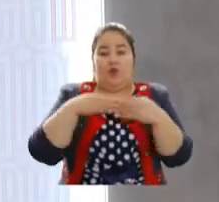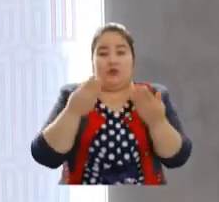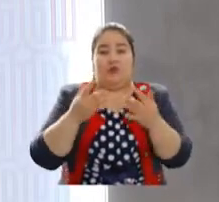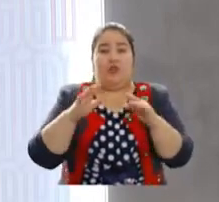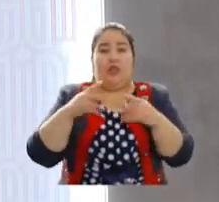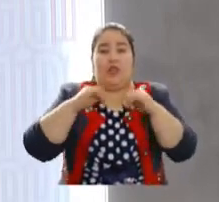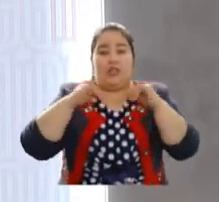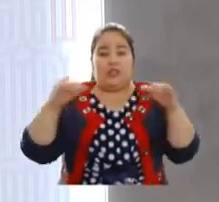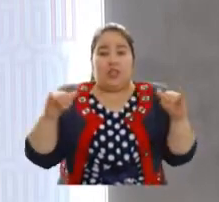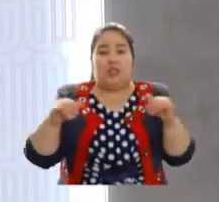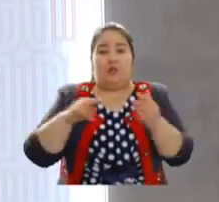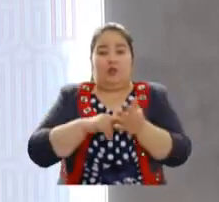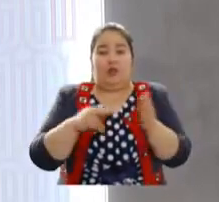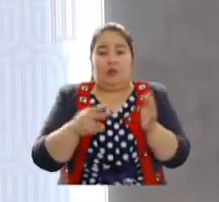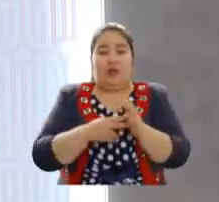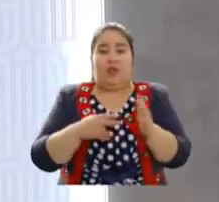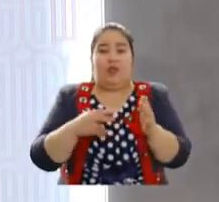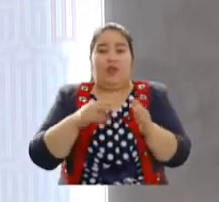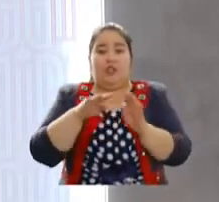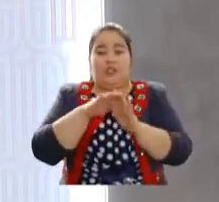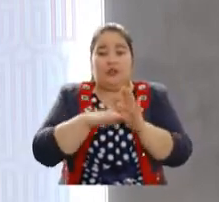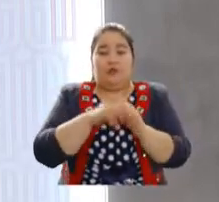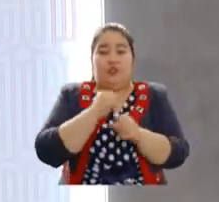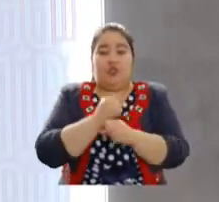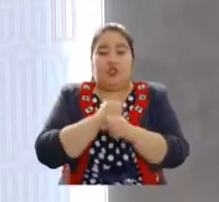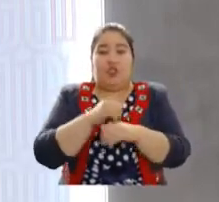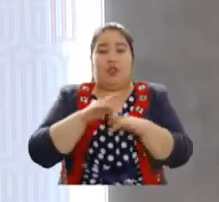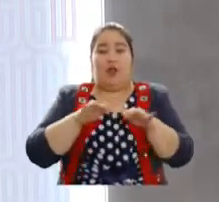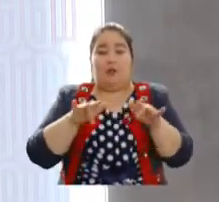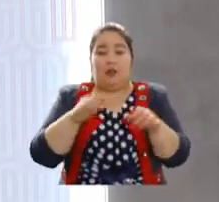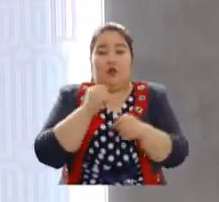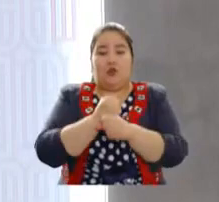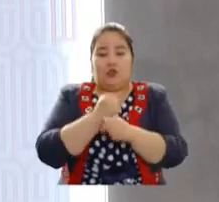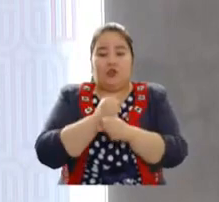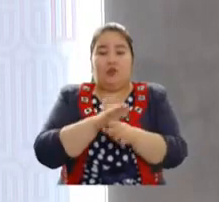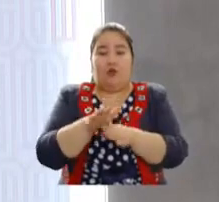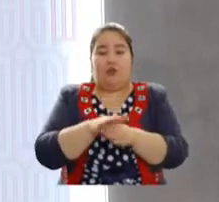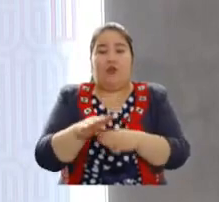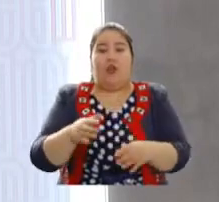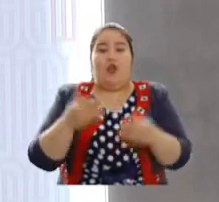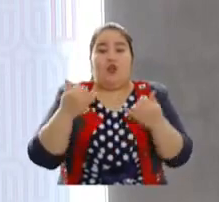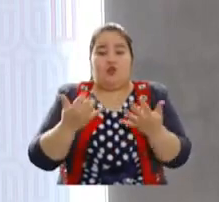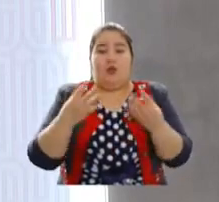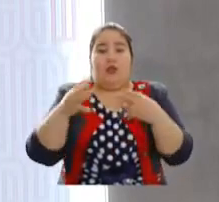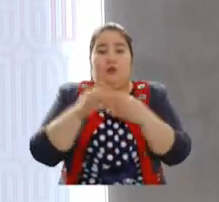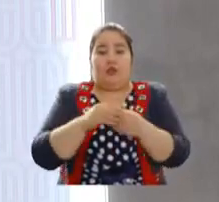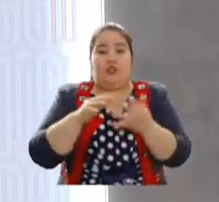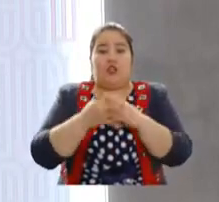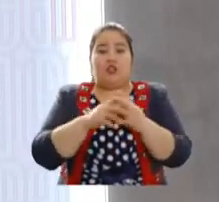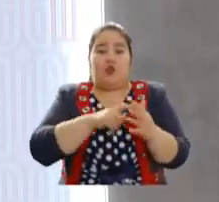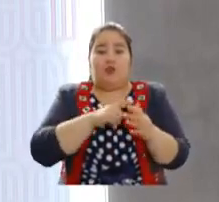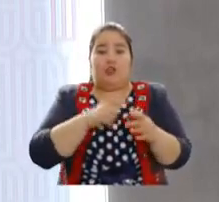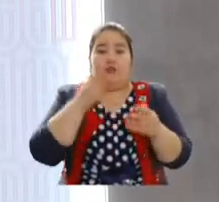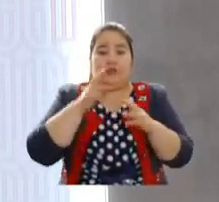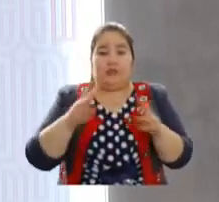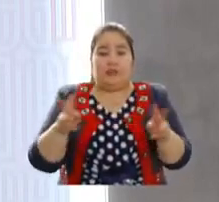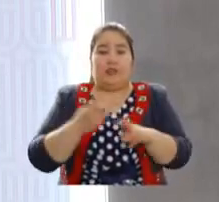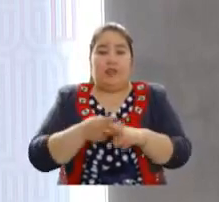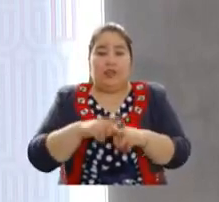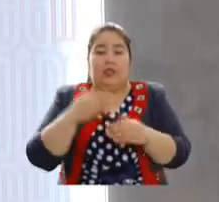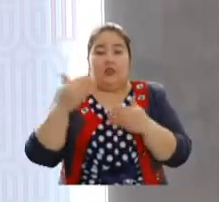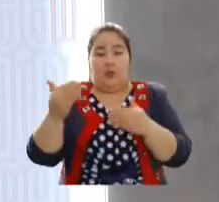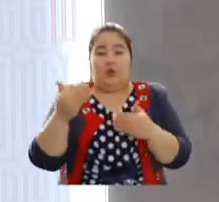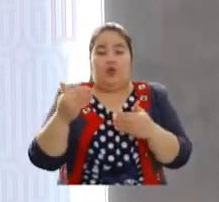keng ko'lamli va tizimli ishlar amalga oshirilmoqda. Shu bilan birga Qishloq xo'jaligi vazirligi